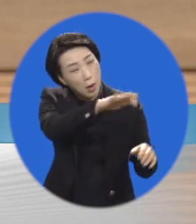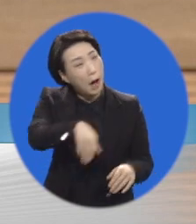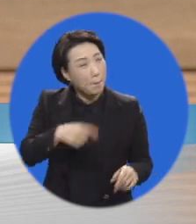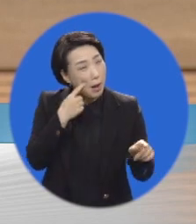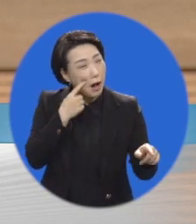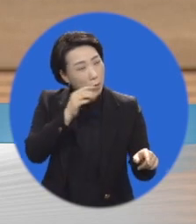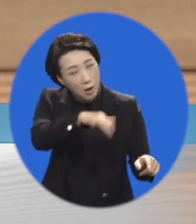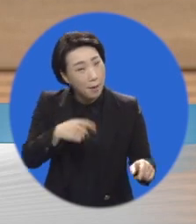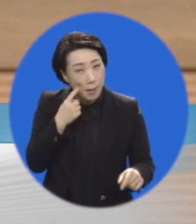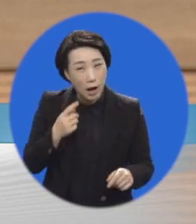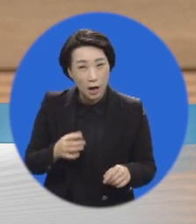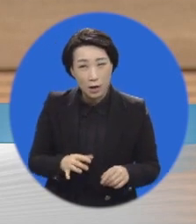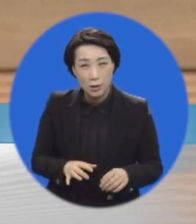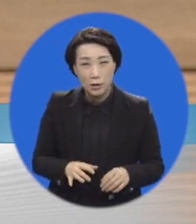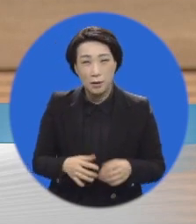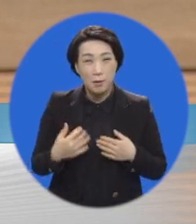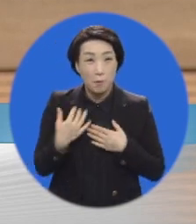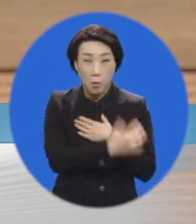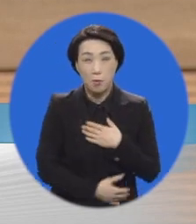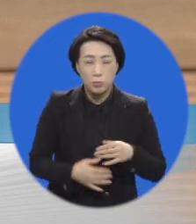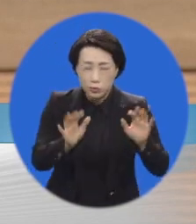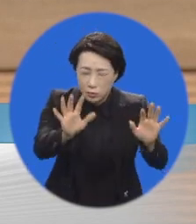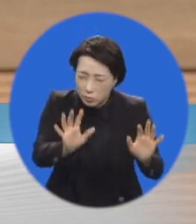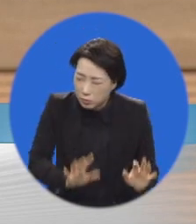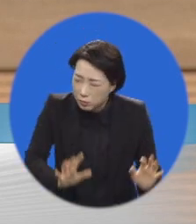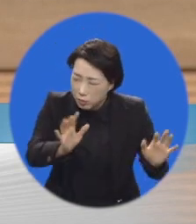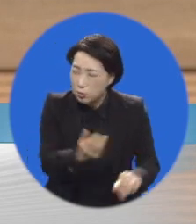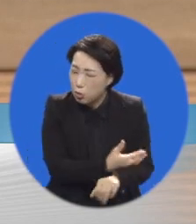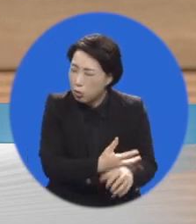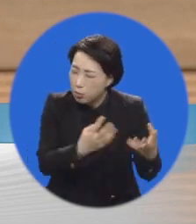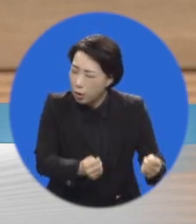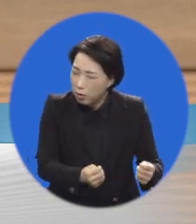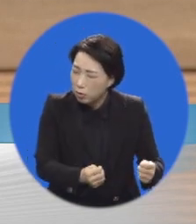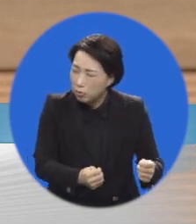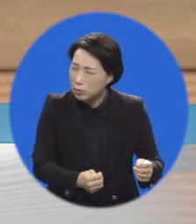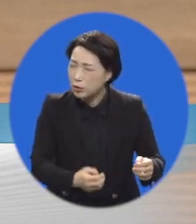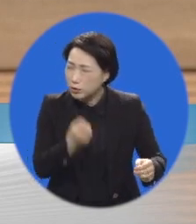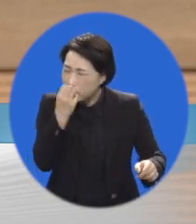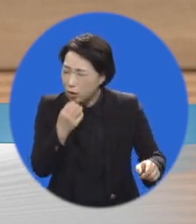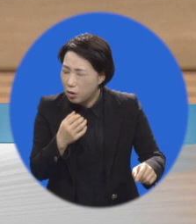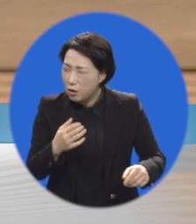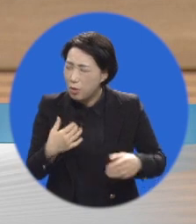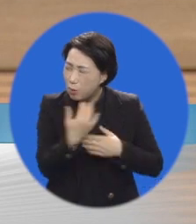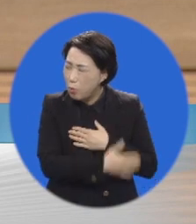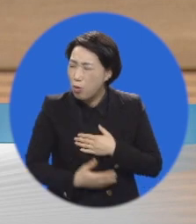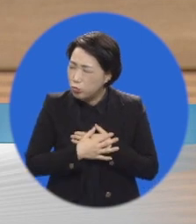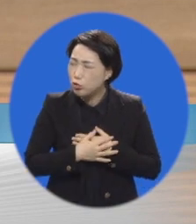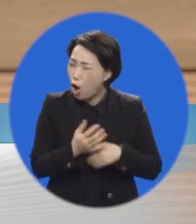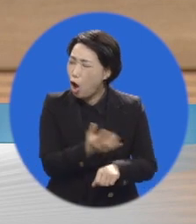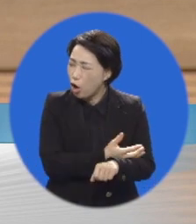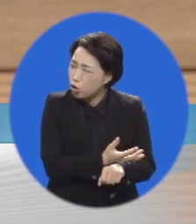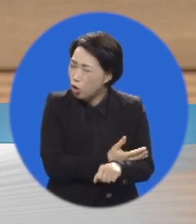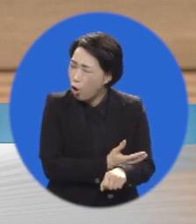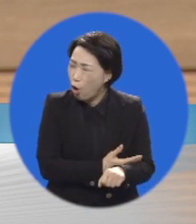와볼래? 몸을 만집니다. 털이 많아서 야 몸은 에서구나.